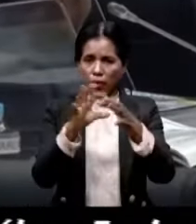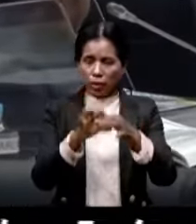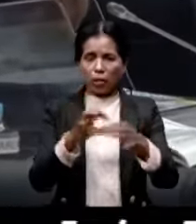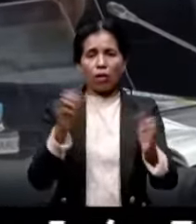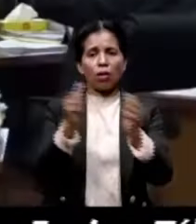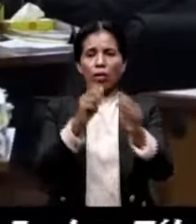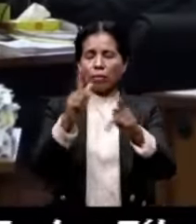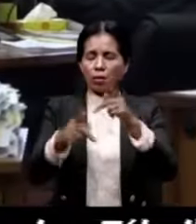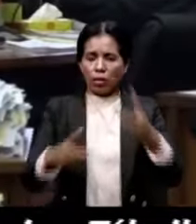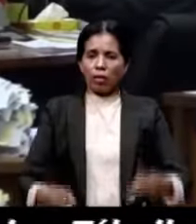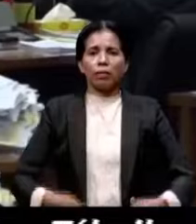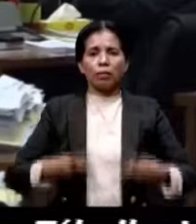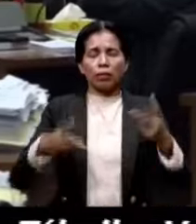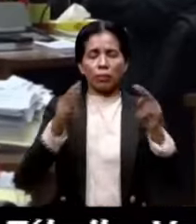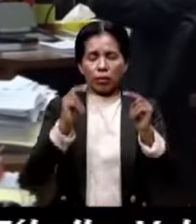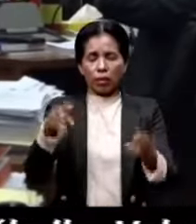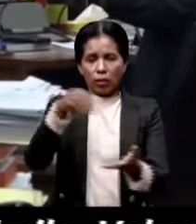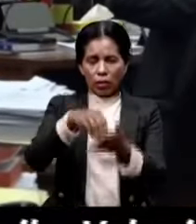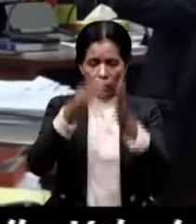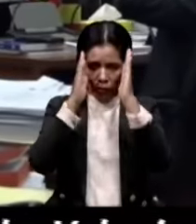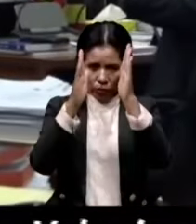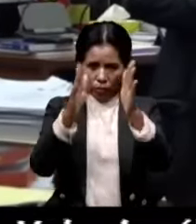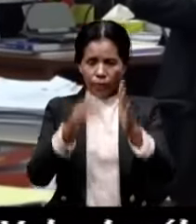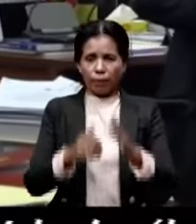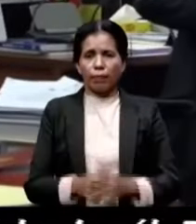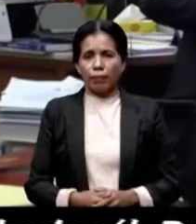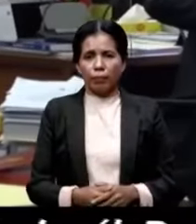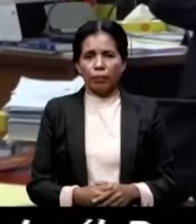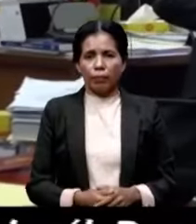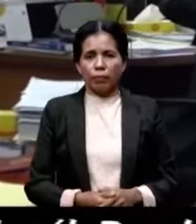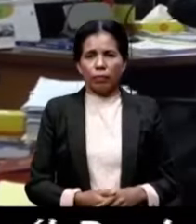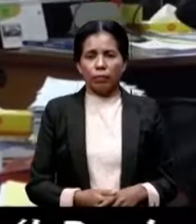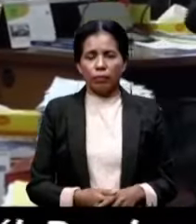emania vida, dunia persis atau atensam ho serio. Luciano Amaral, Lumingus Bere, Ziemen.